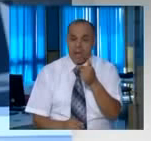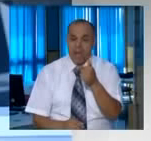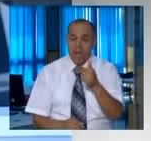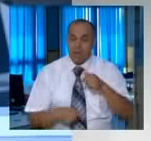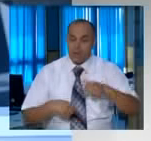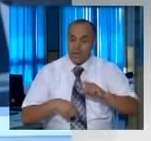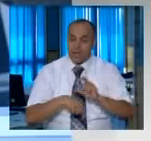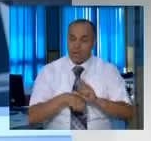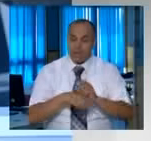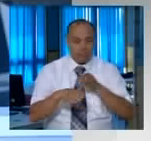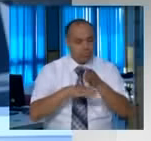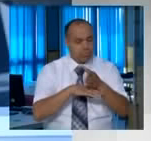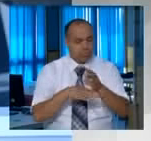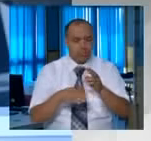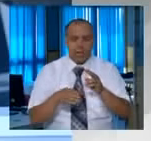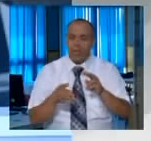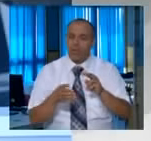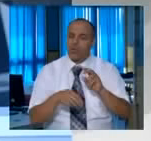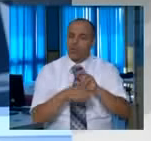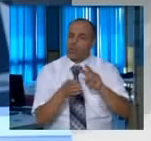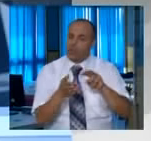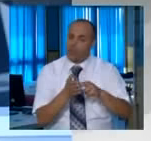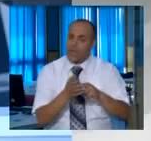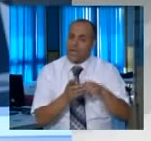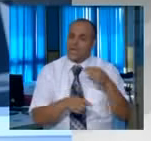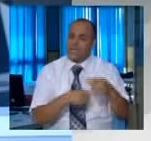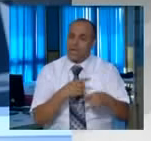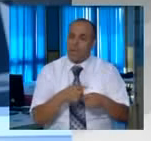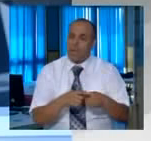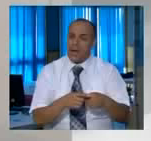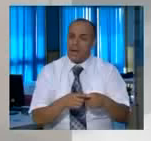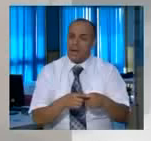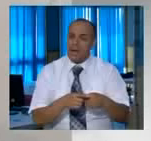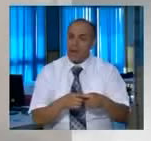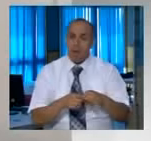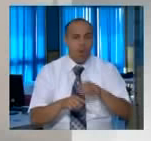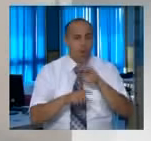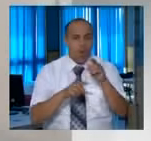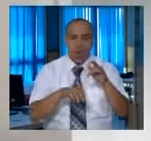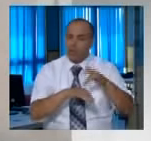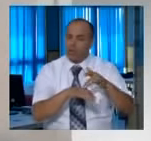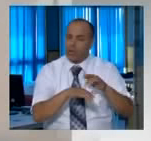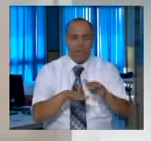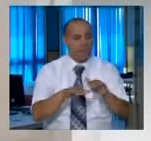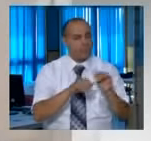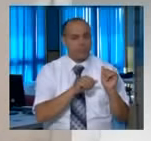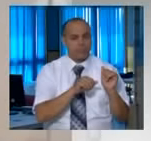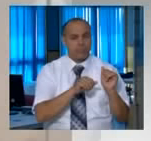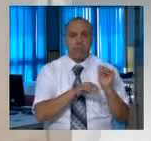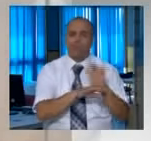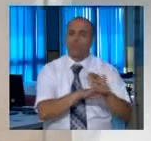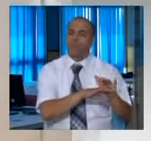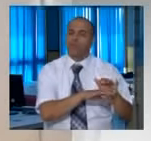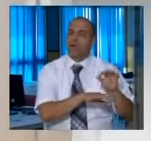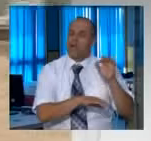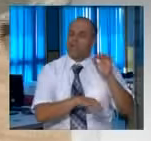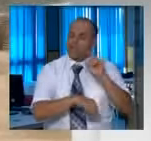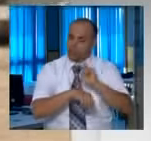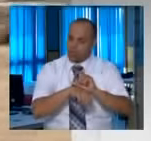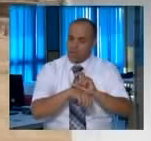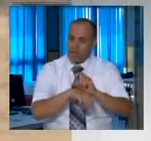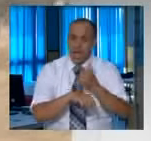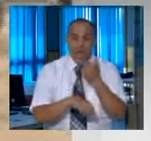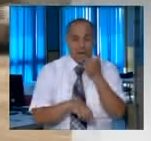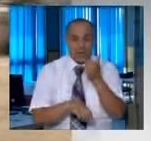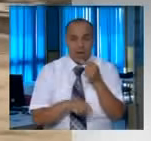التوغل العسكري التركي في سوريا سيستمر لحين زوال جميع التهديدات وضمان الأمن الوطني، في إشارة إلى